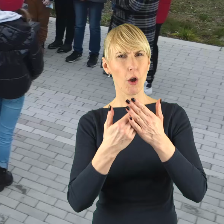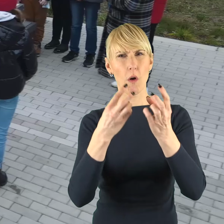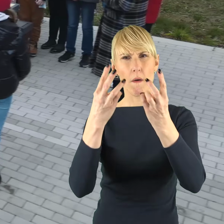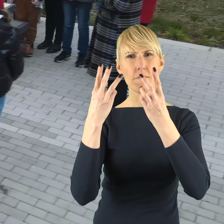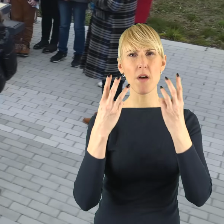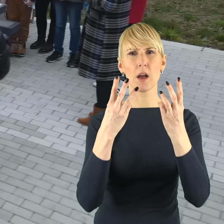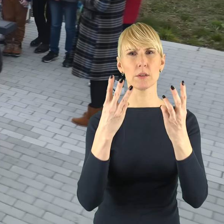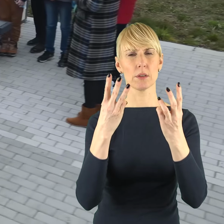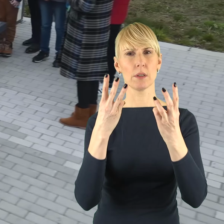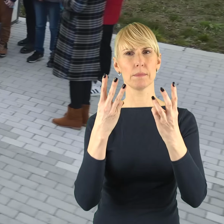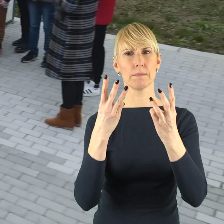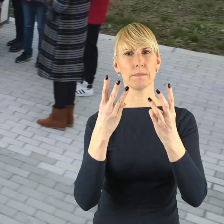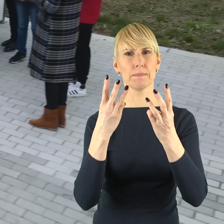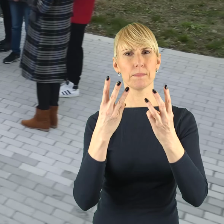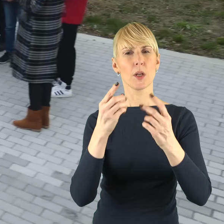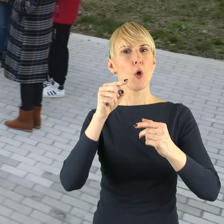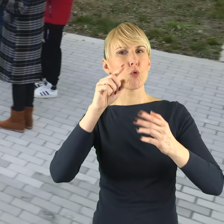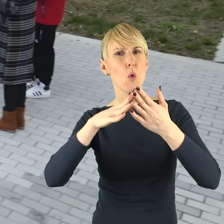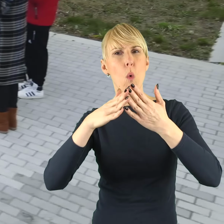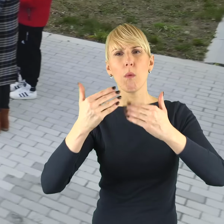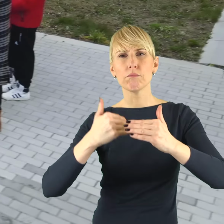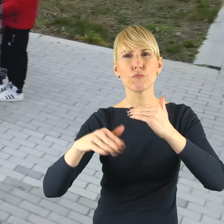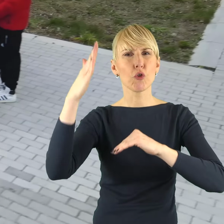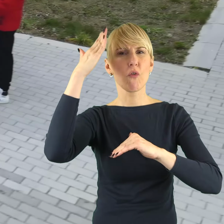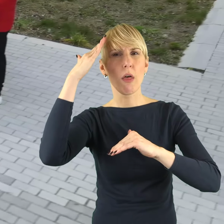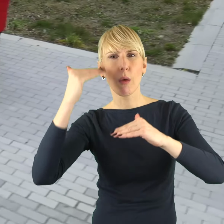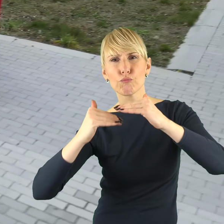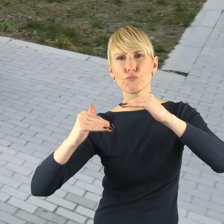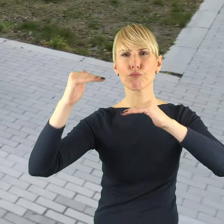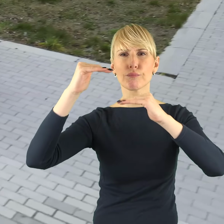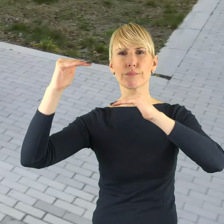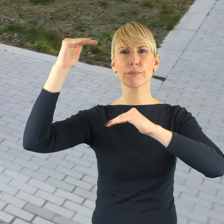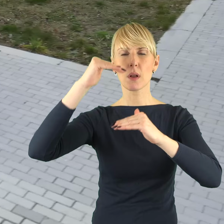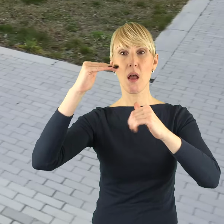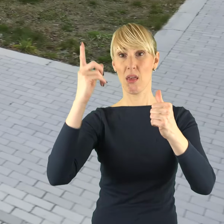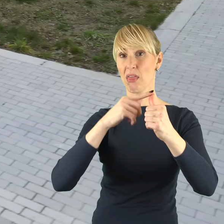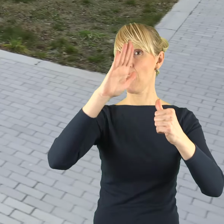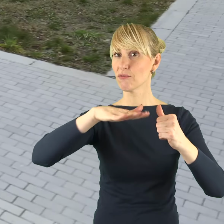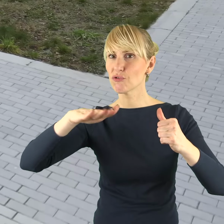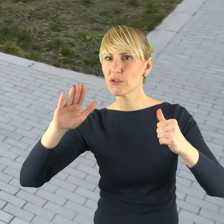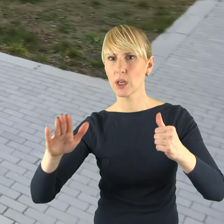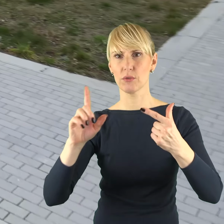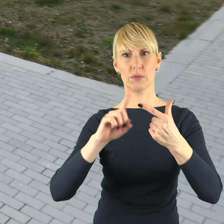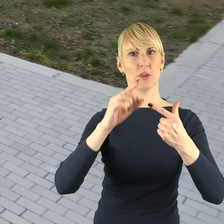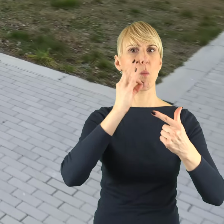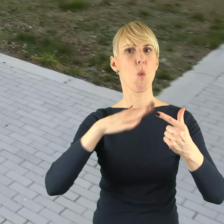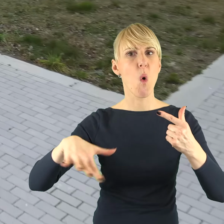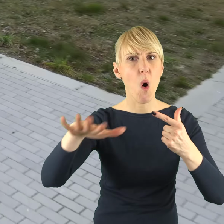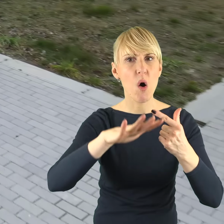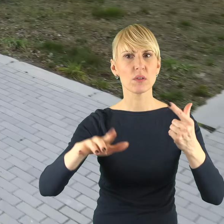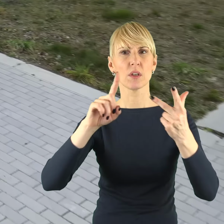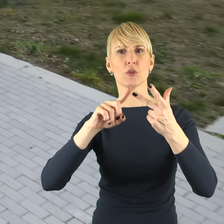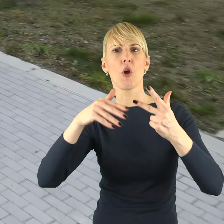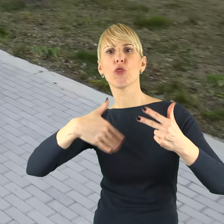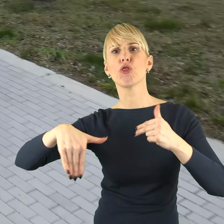Dlatego tak ważne wydaje się w tym kontekście ciągłe podnoszenie świadomości ekologicznej dzieci,